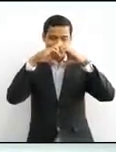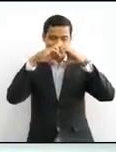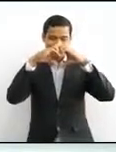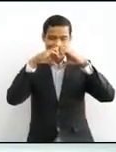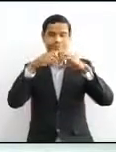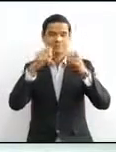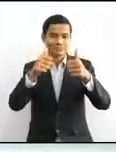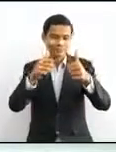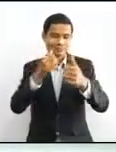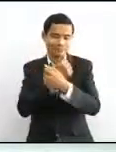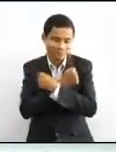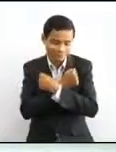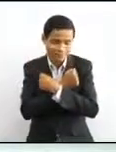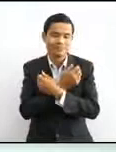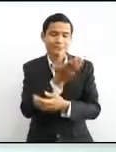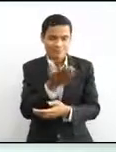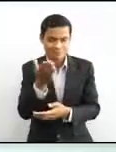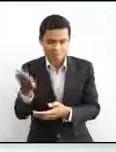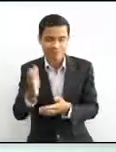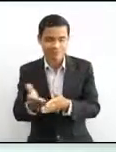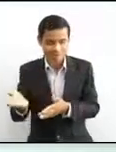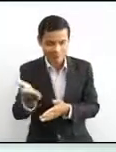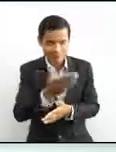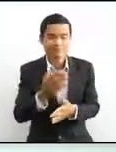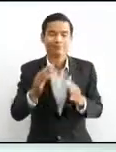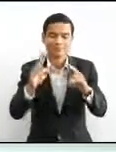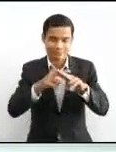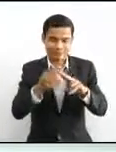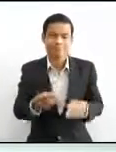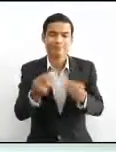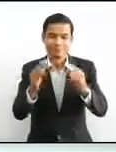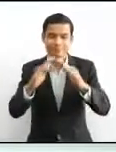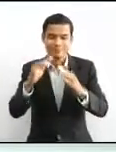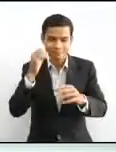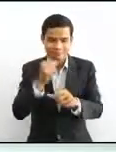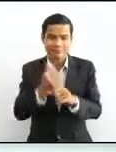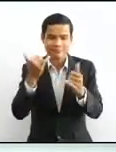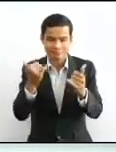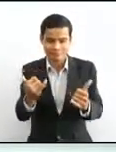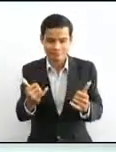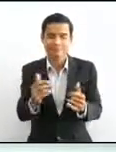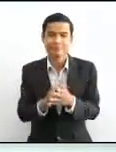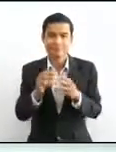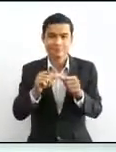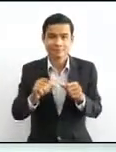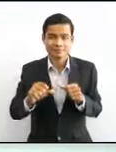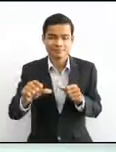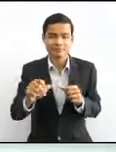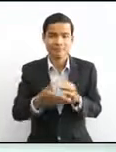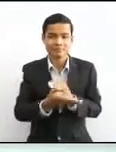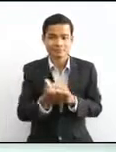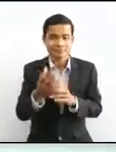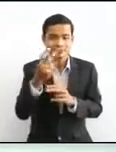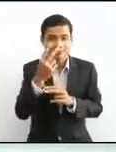khả niên á. Bạn rộng vốn là khi nế, bạn phụ cái cặp tè. Chà, lấy chiếc bánh tờ tiết ní. Chà mứa